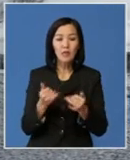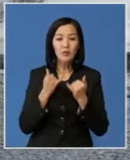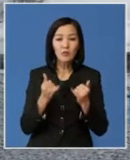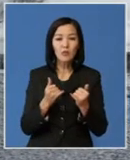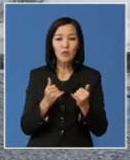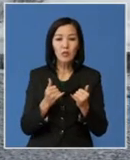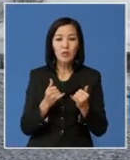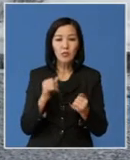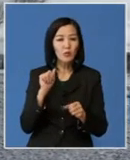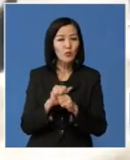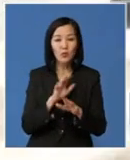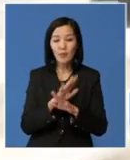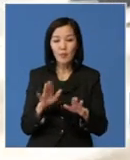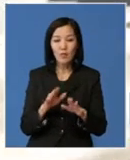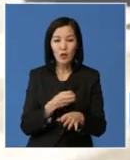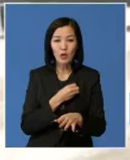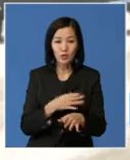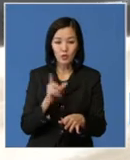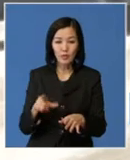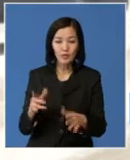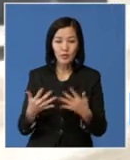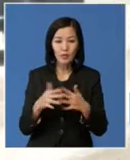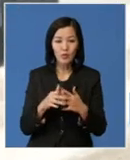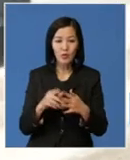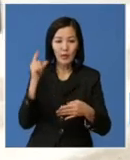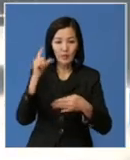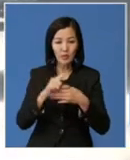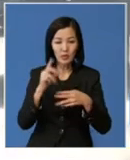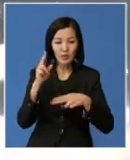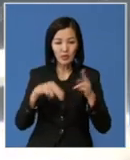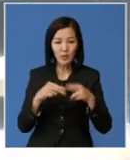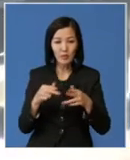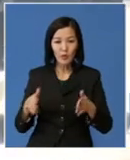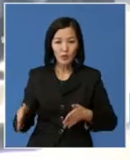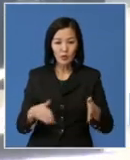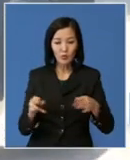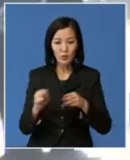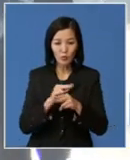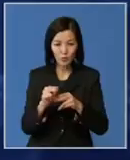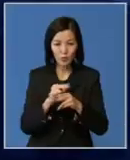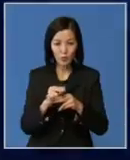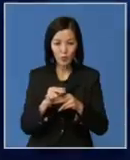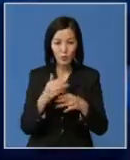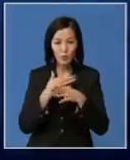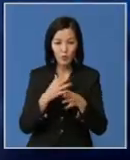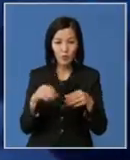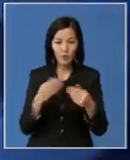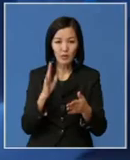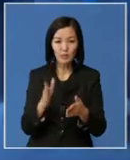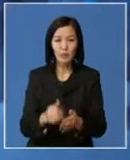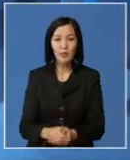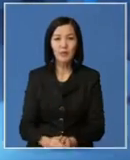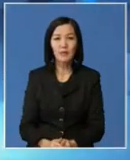жұмысы мұнымен бітпейді. Жомарт азамат енді ауылға мешіт салып, жол жұмысына да жәрдемдессем дейді. Қамшат Мұхамеджан,